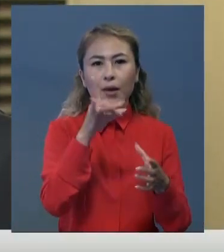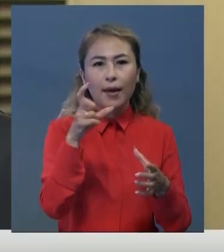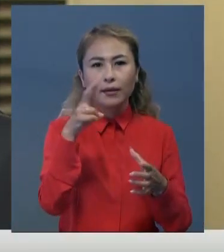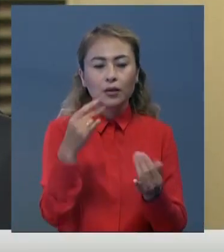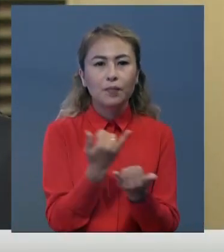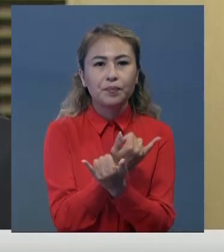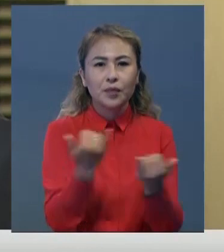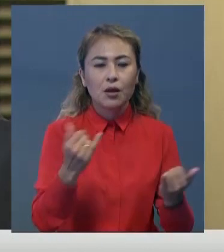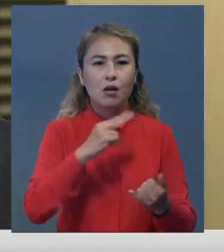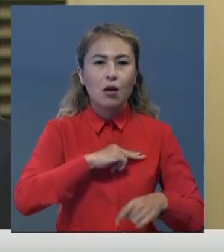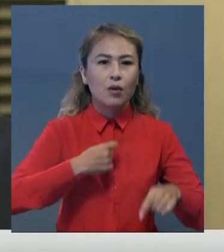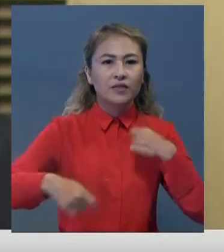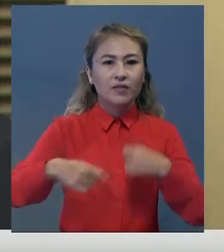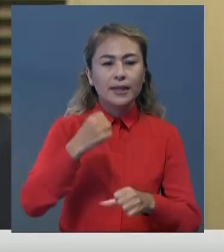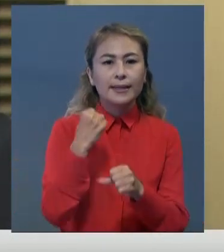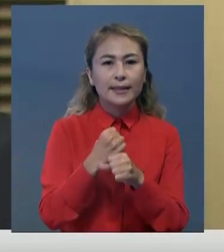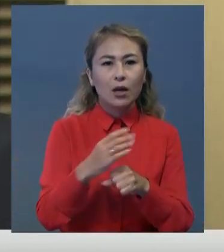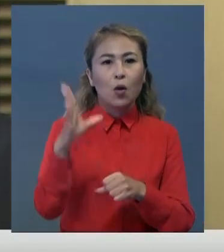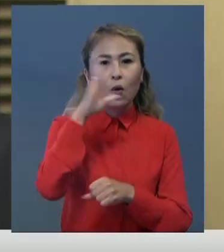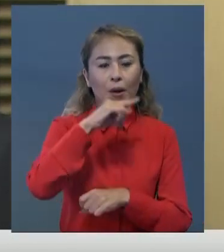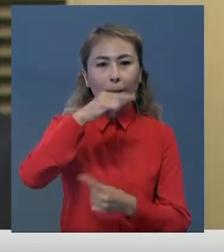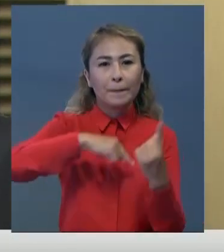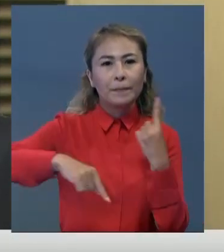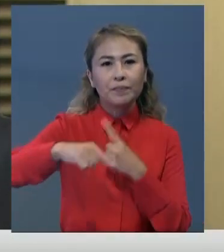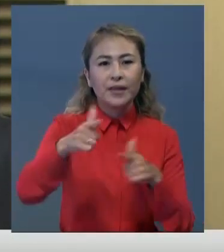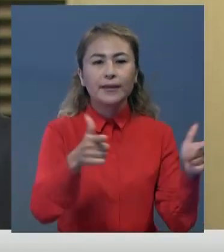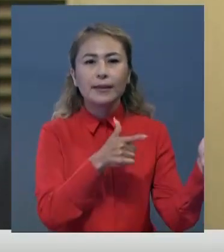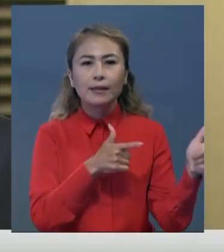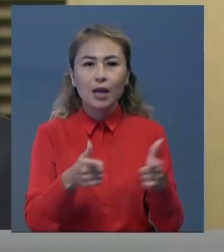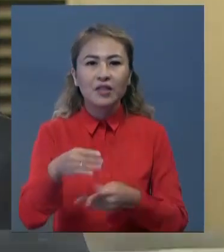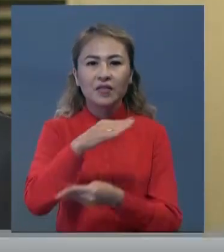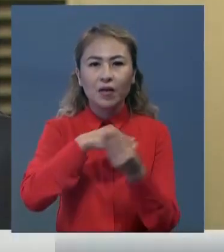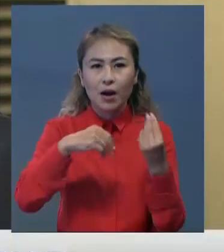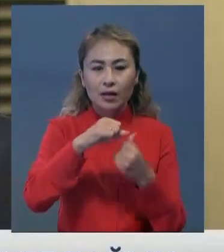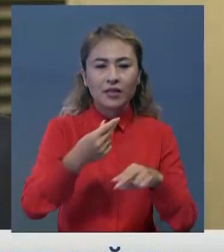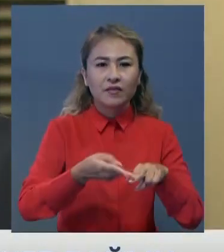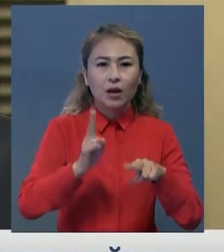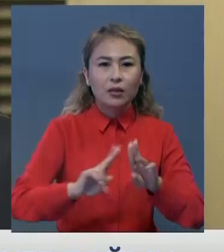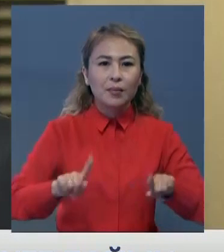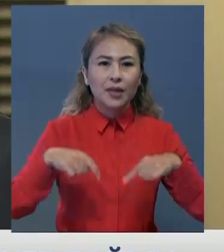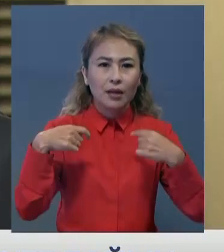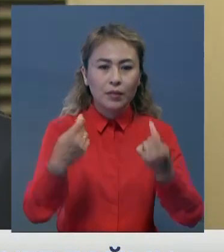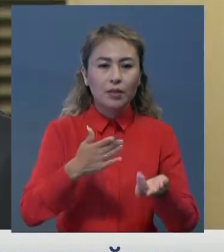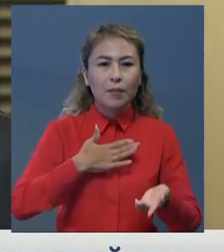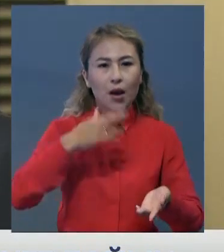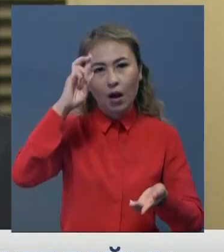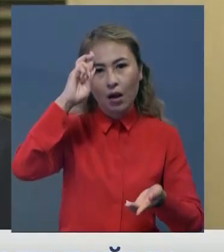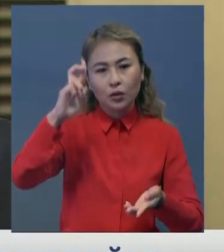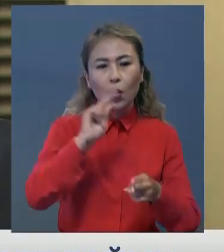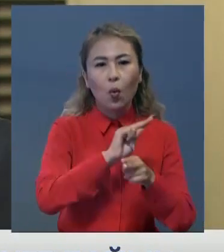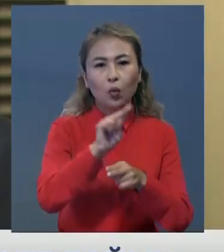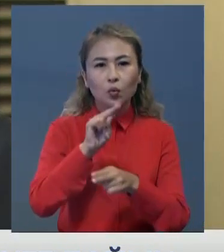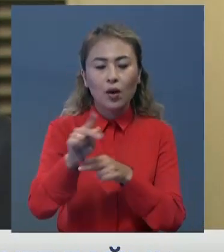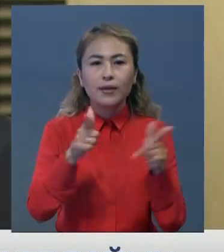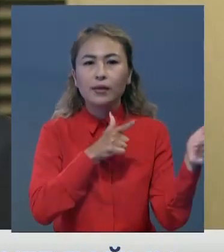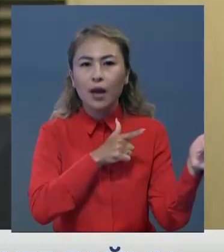сауда жасау жолдарын көрсете аламыз. Сондай-ақ бизнес жүргізудің дайын стандарттарын, барлық қажетті регламенттерді береміз. Тіпті қызметкерлерін оқытуға дайынбыз.